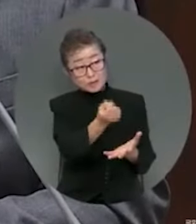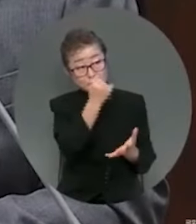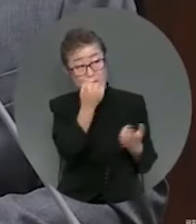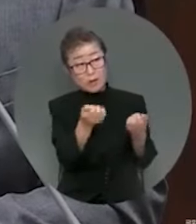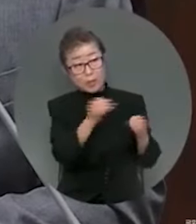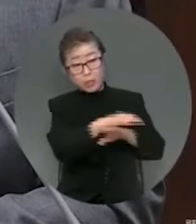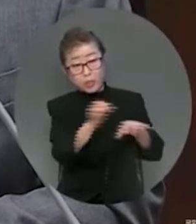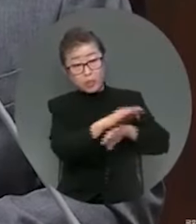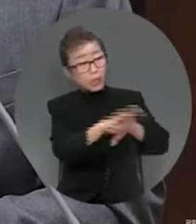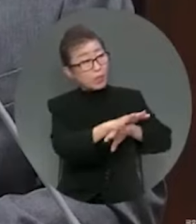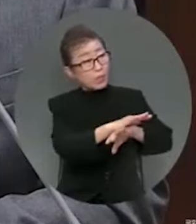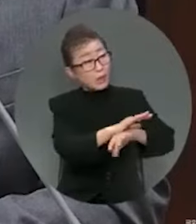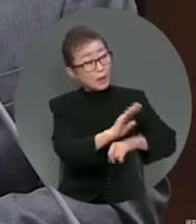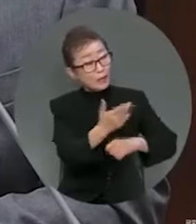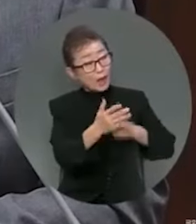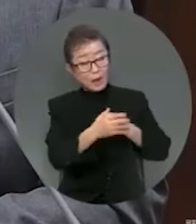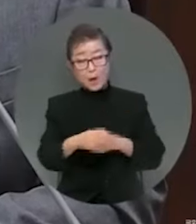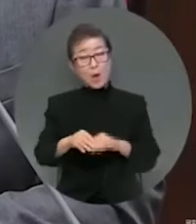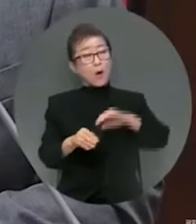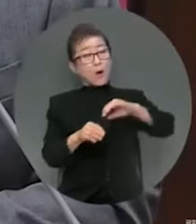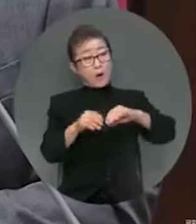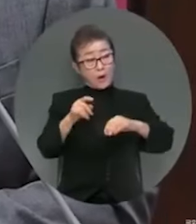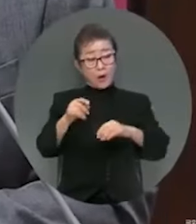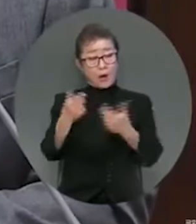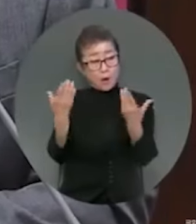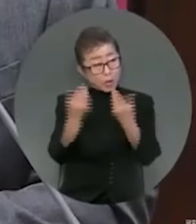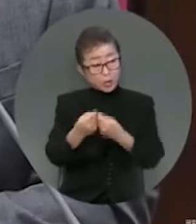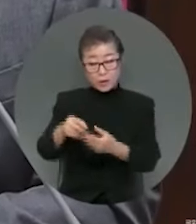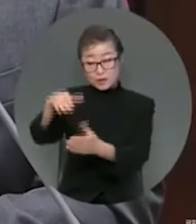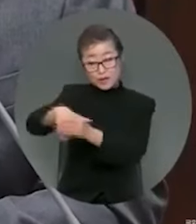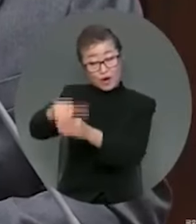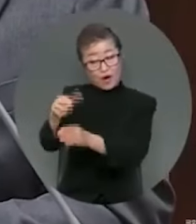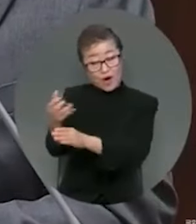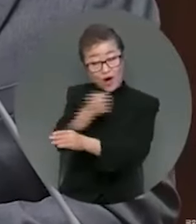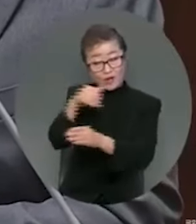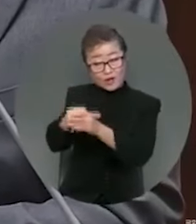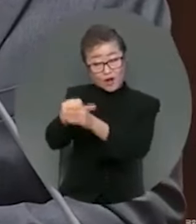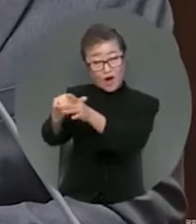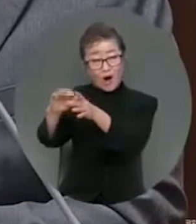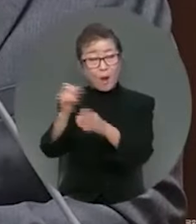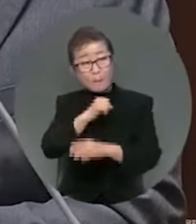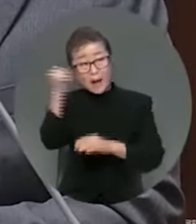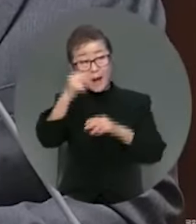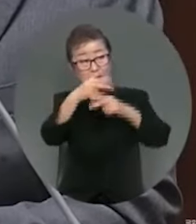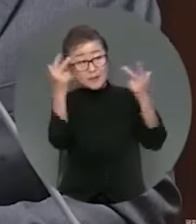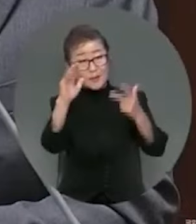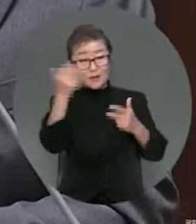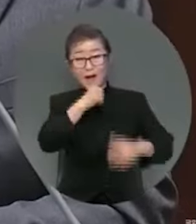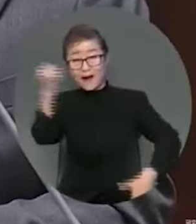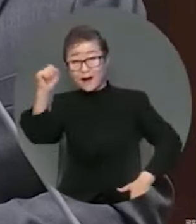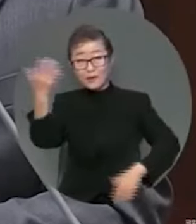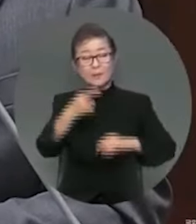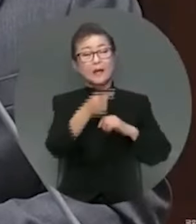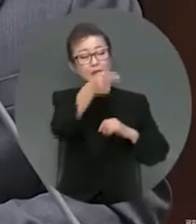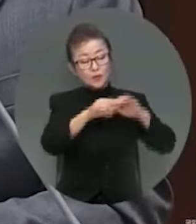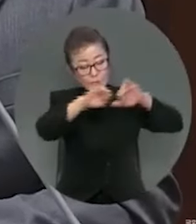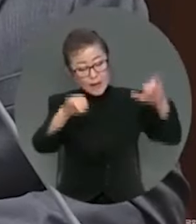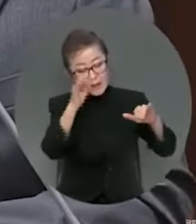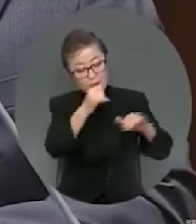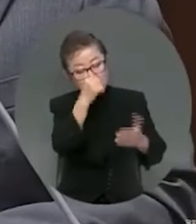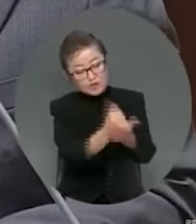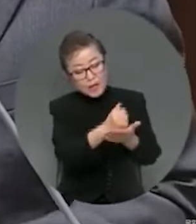덮어버리겠다는 이런 사악한 의도가 민주당이 탄핵안을 남발하는 본질적 이유라고 생각을 합니다. 동의하십니까?